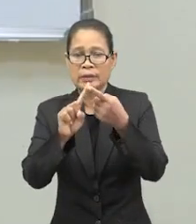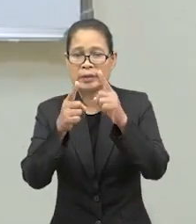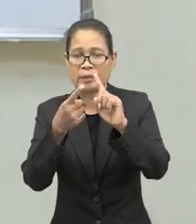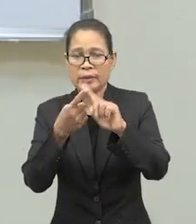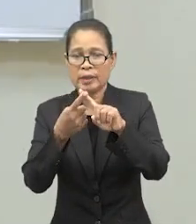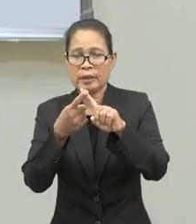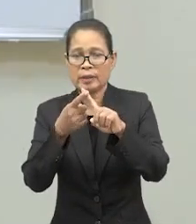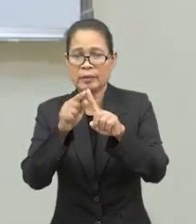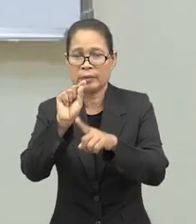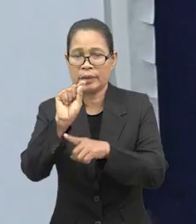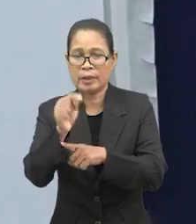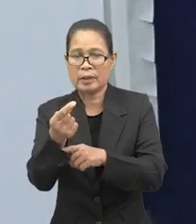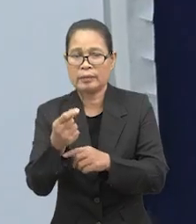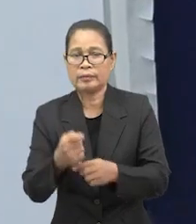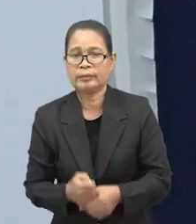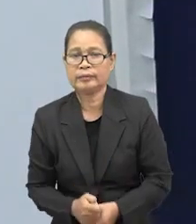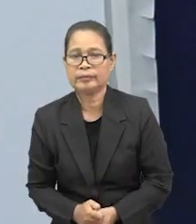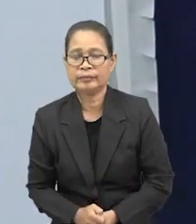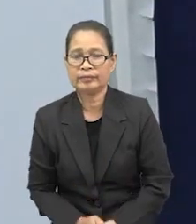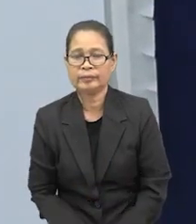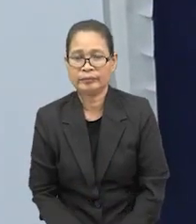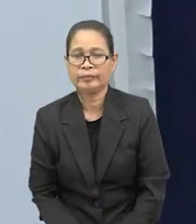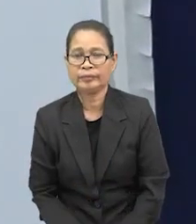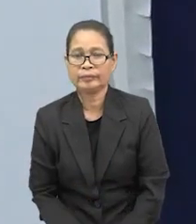luôn ấy cái con